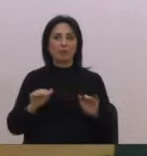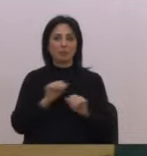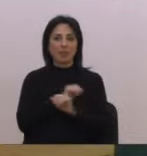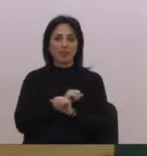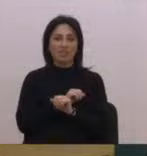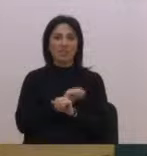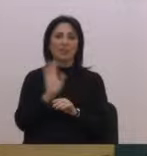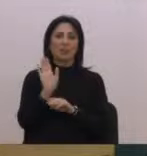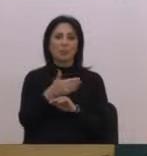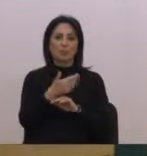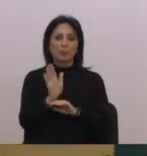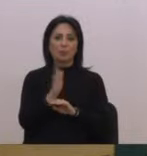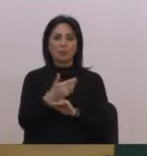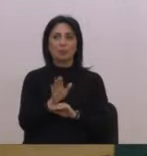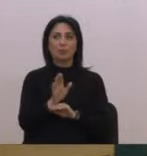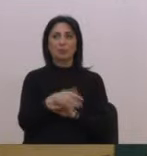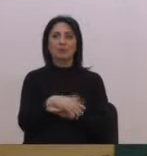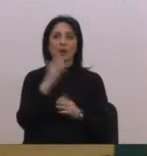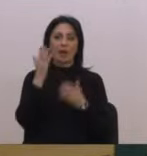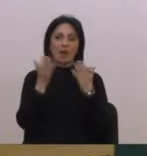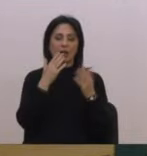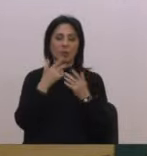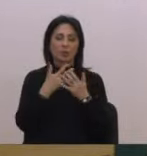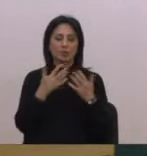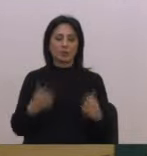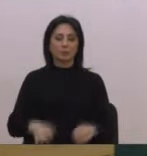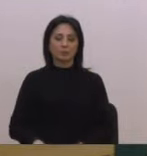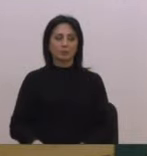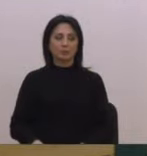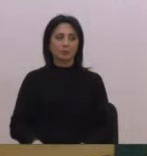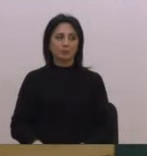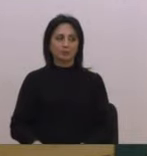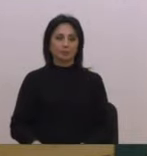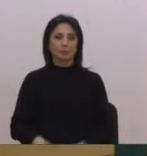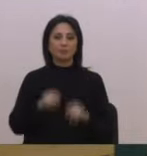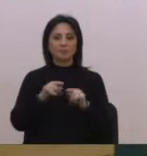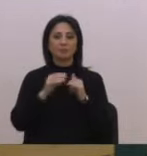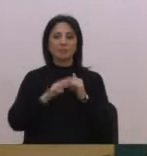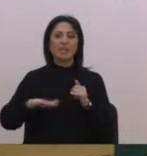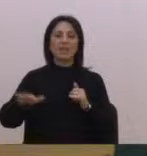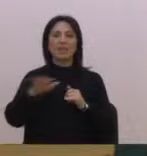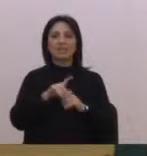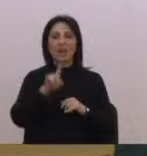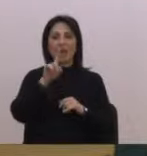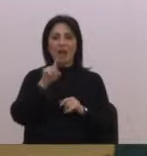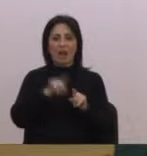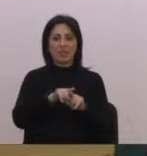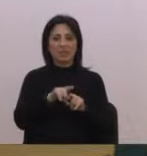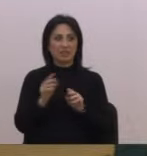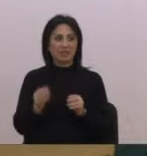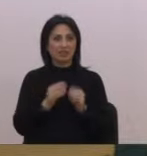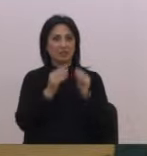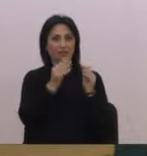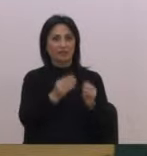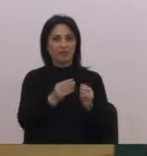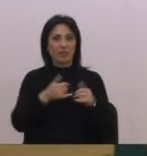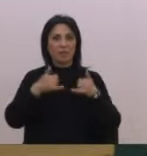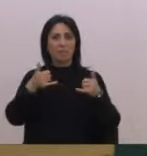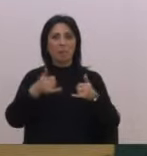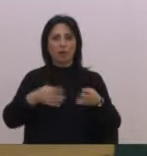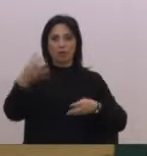დასვენება, სეირნობა, გართობა და სხვა. ამ ტერიტორიის ასე ათვისებით, ასე